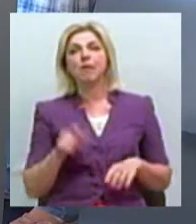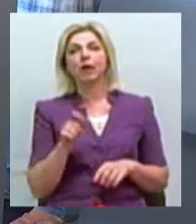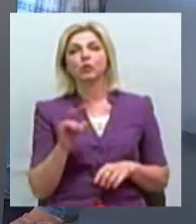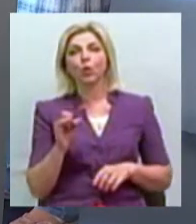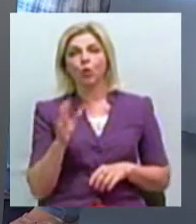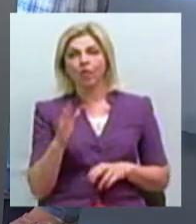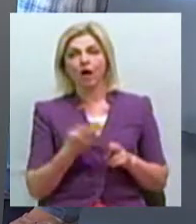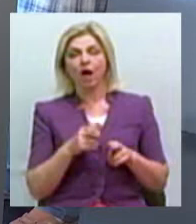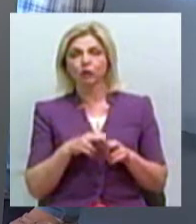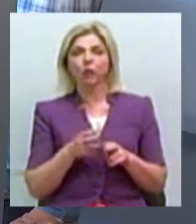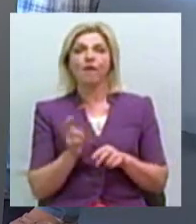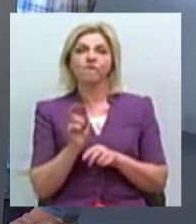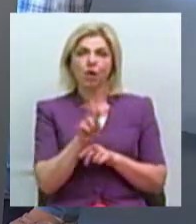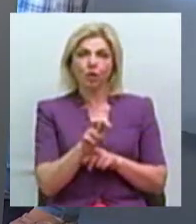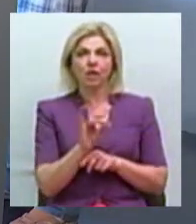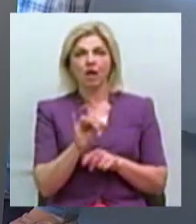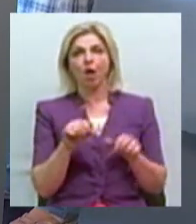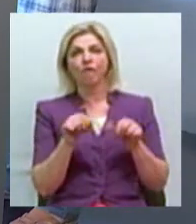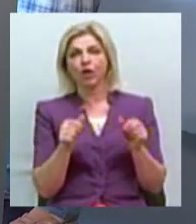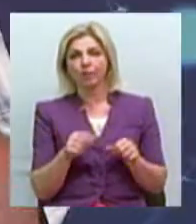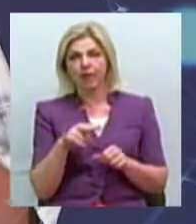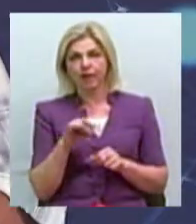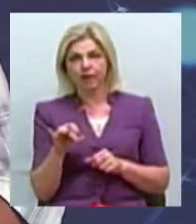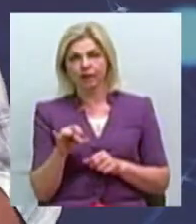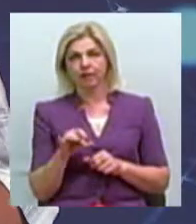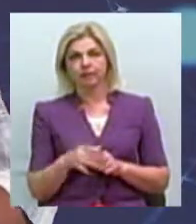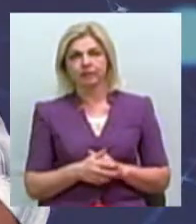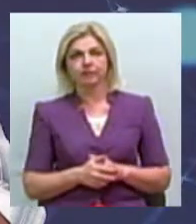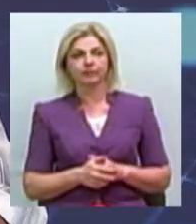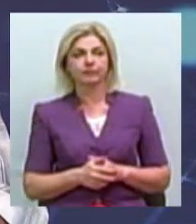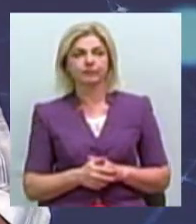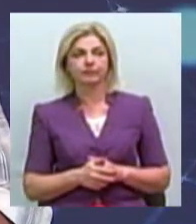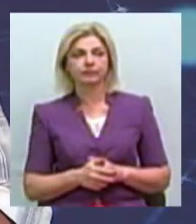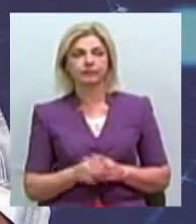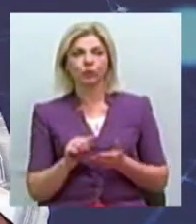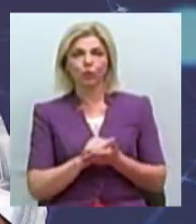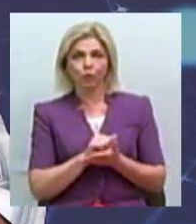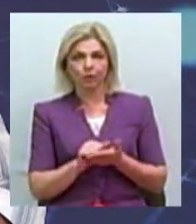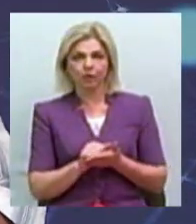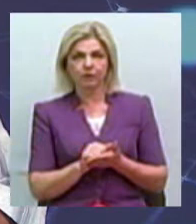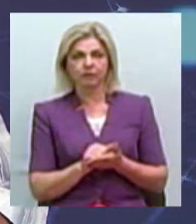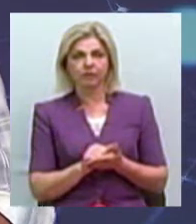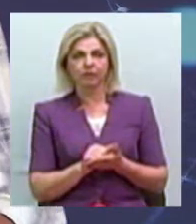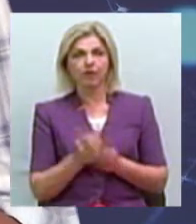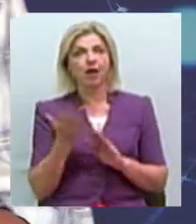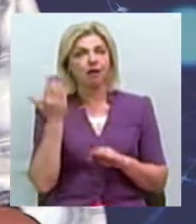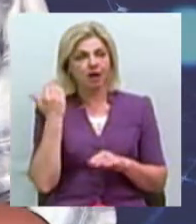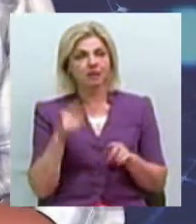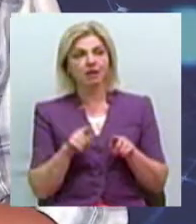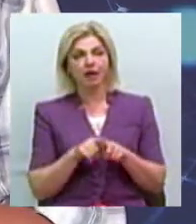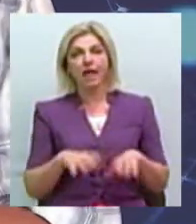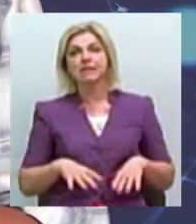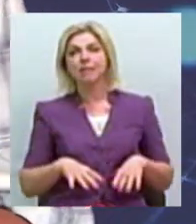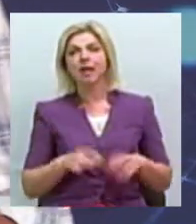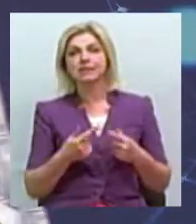которые бы ходили и оформляли, значит, документы. Вот раньше такая инспекция